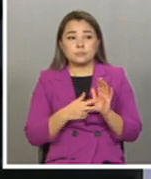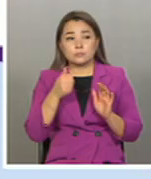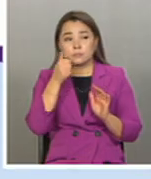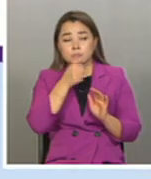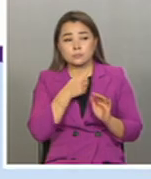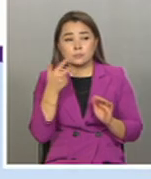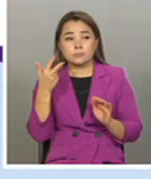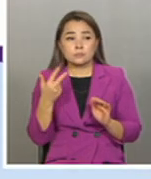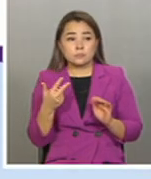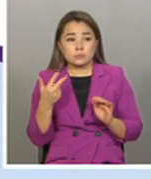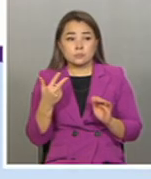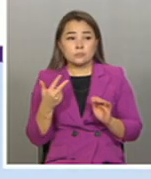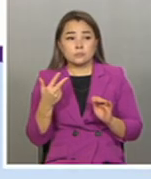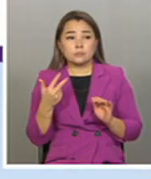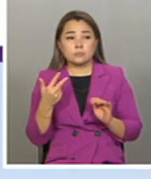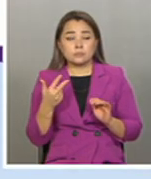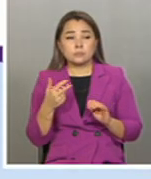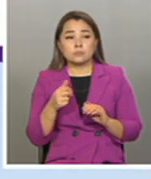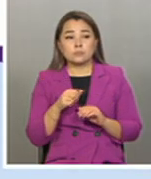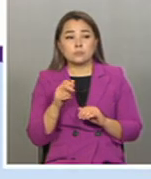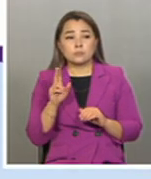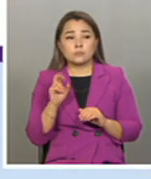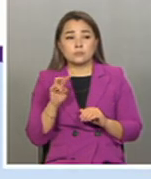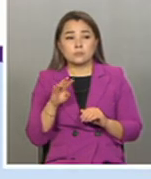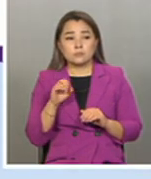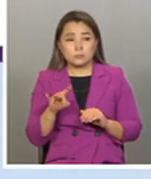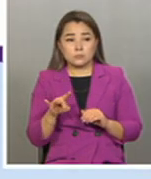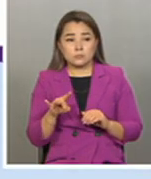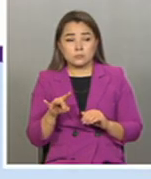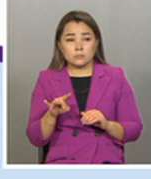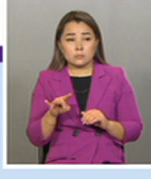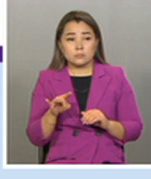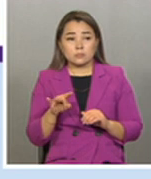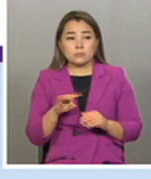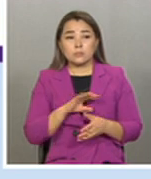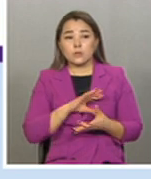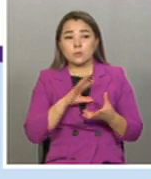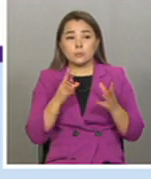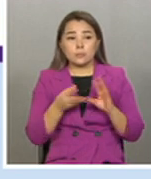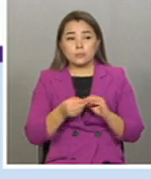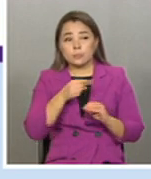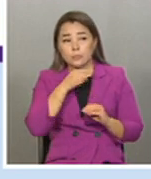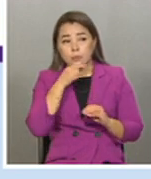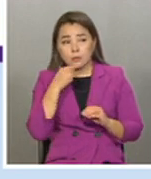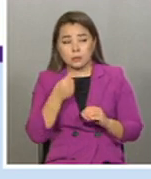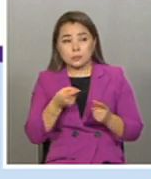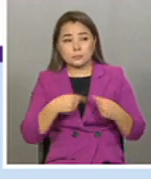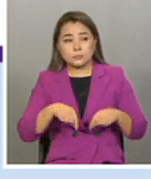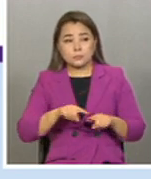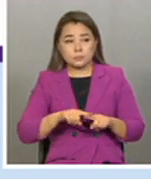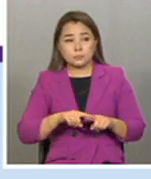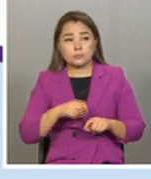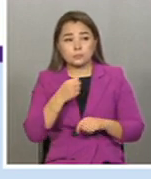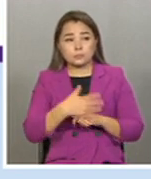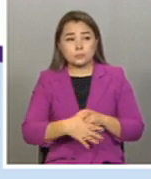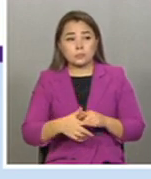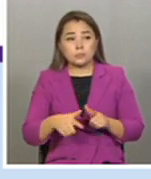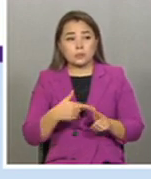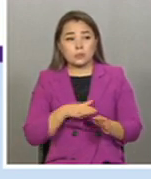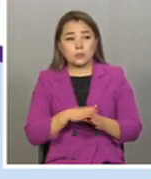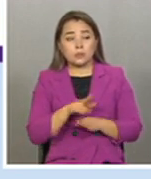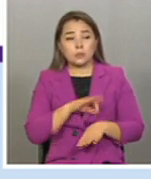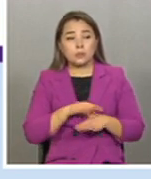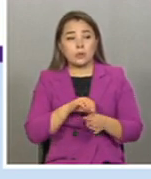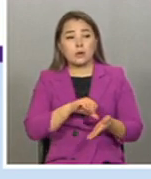1918 жылғы 3-ші қаңтарда бүкіл ресейлік орталық атқару